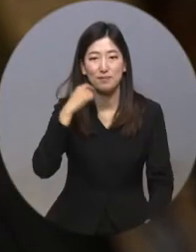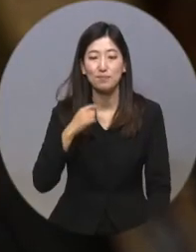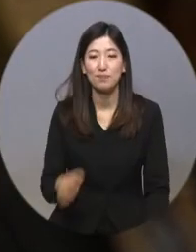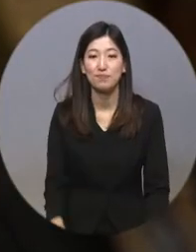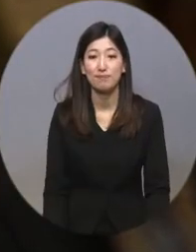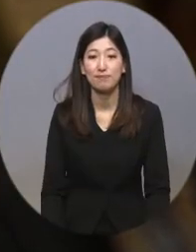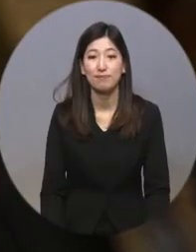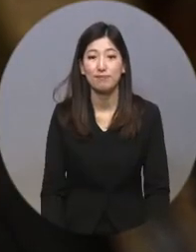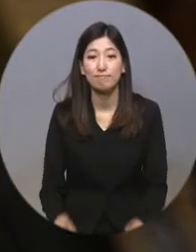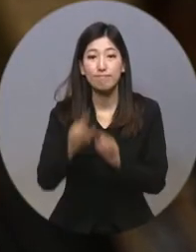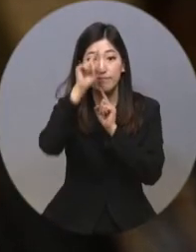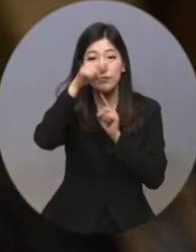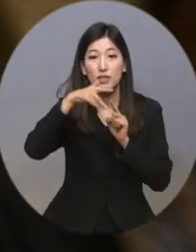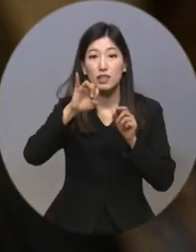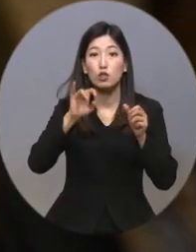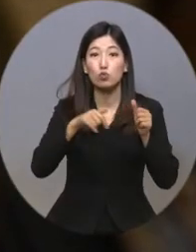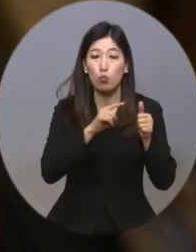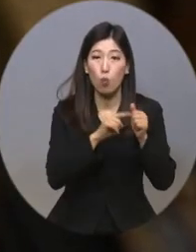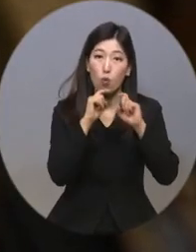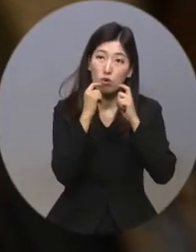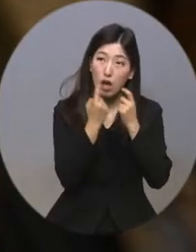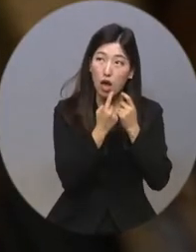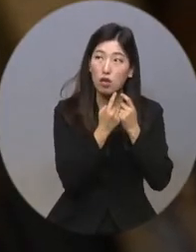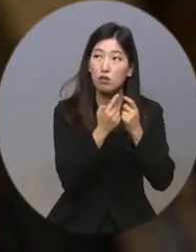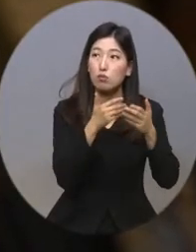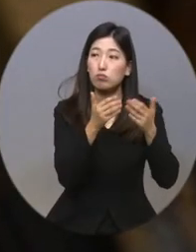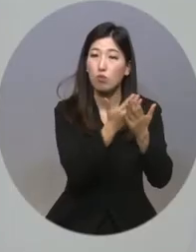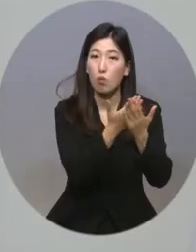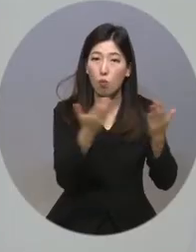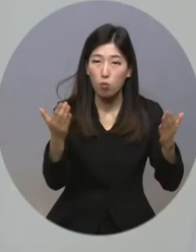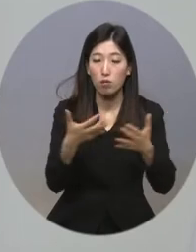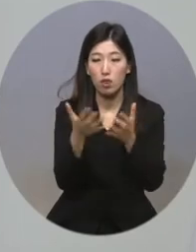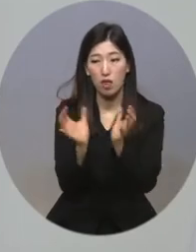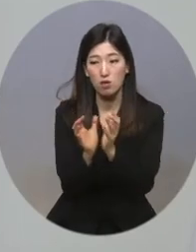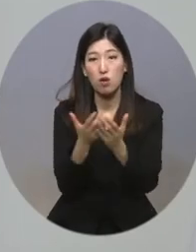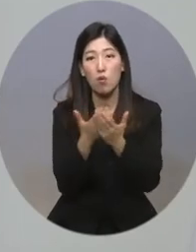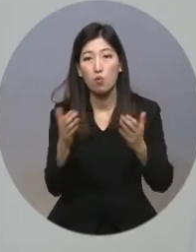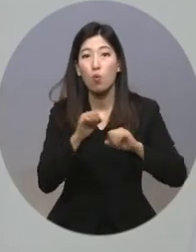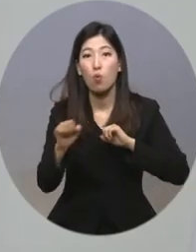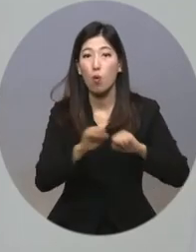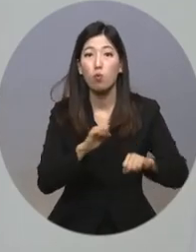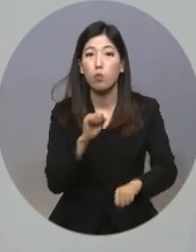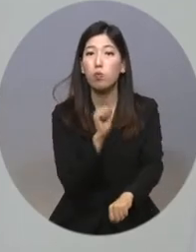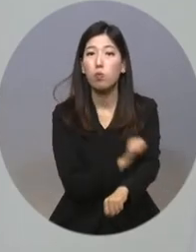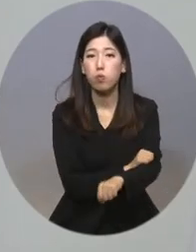이진우 작가는 다수의 개인전, 단체전 등 활발한 작품 활동과 함께